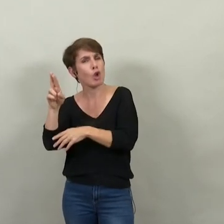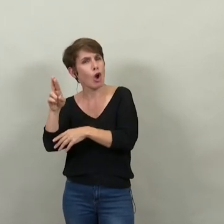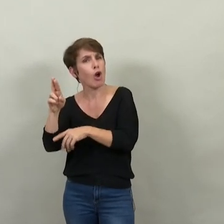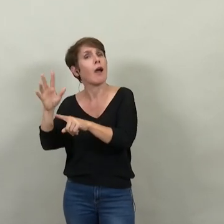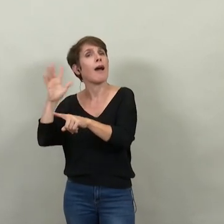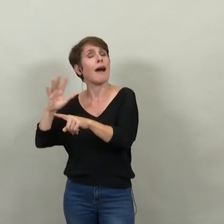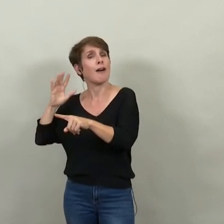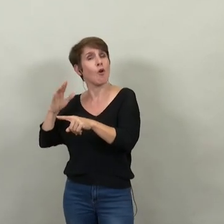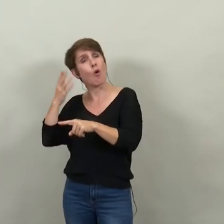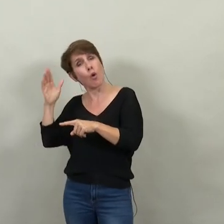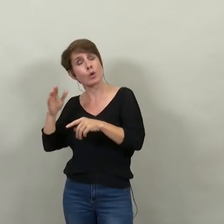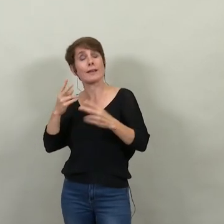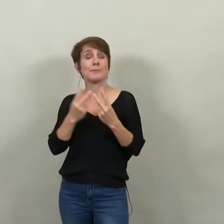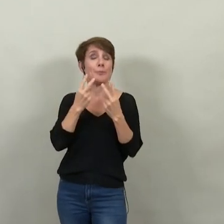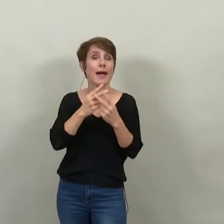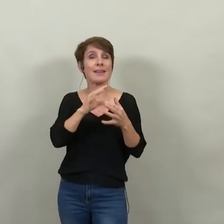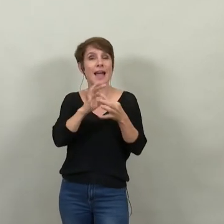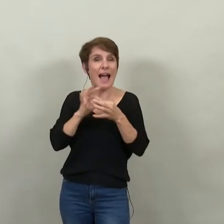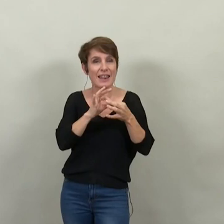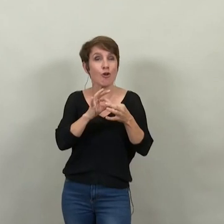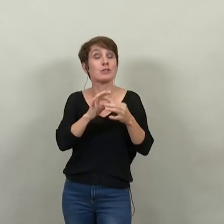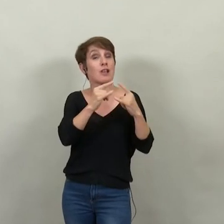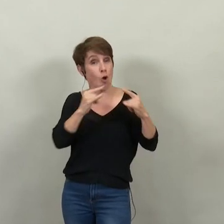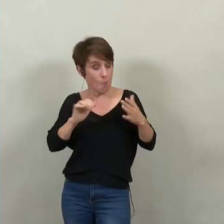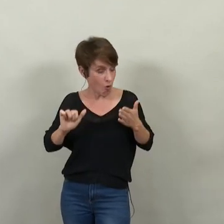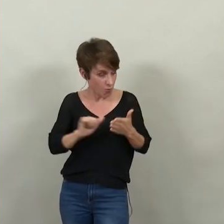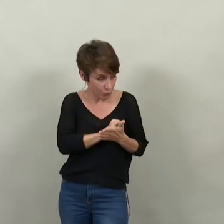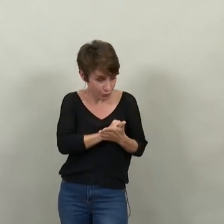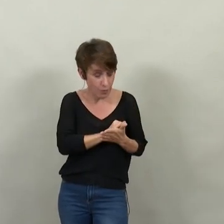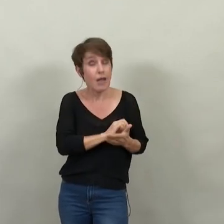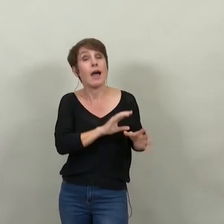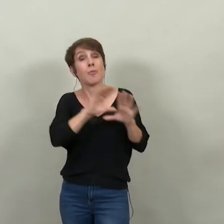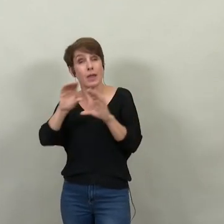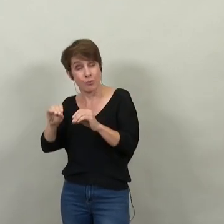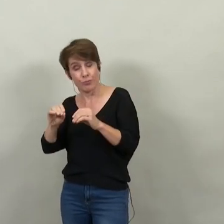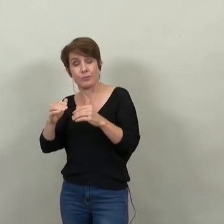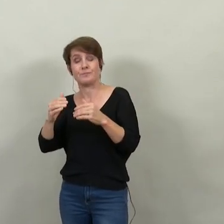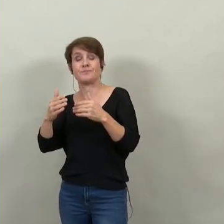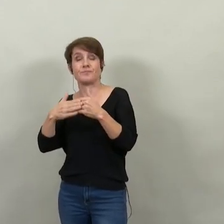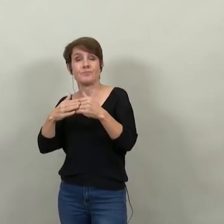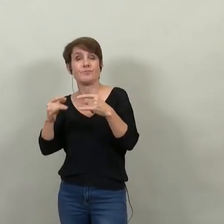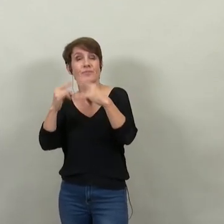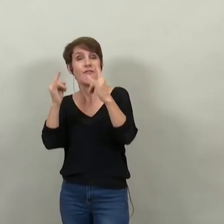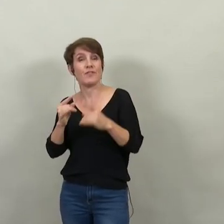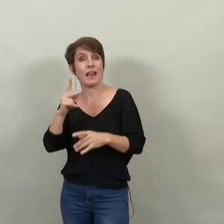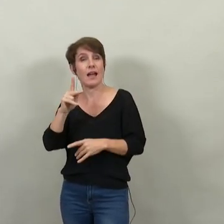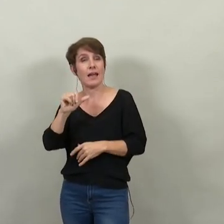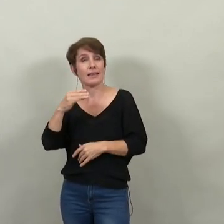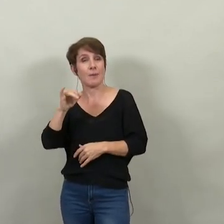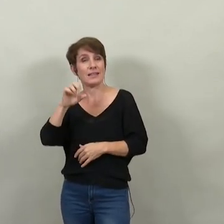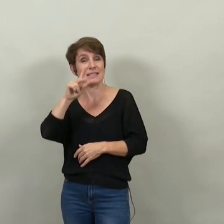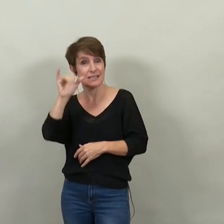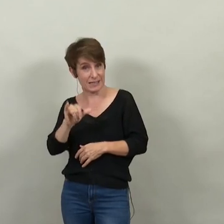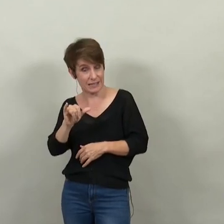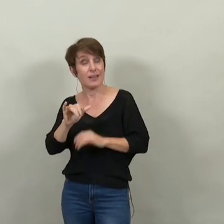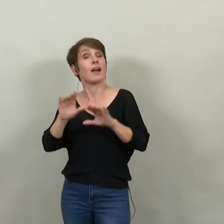du parc de l'Alliance et de celui qui était installé avant son incendie juste à côté de de la Villa kamenski elle aussi squattée